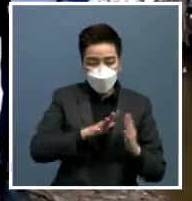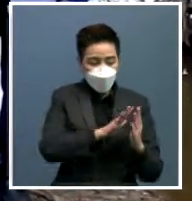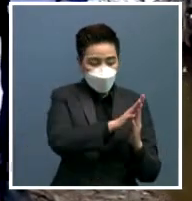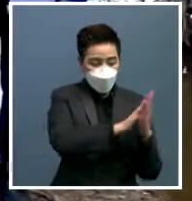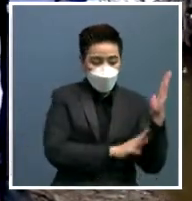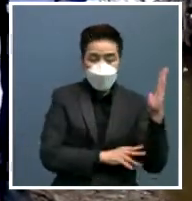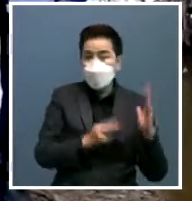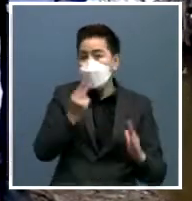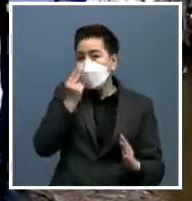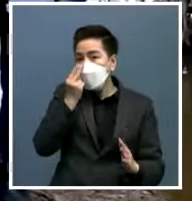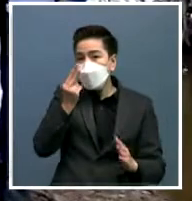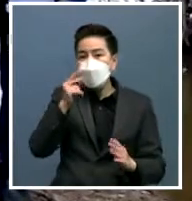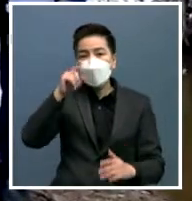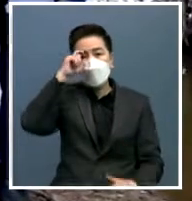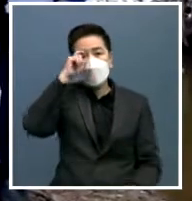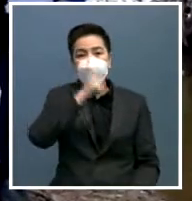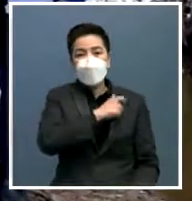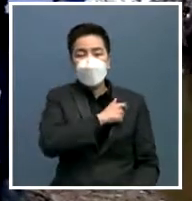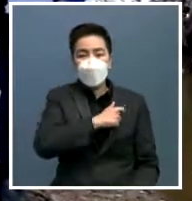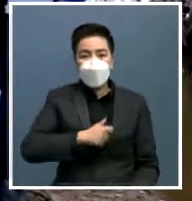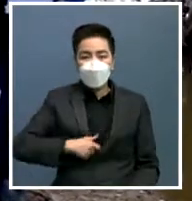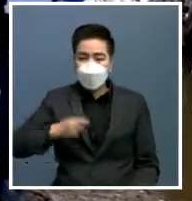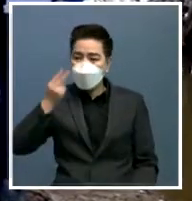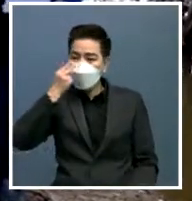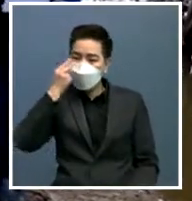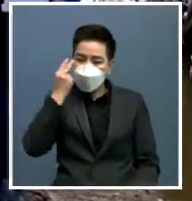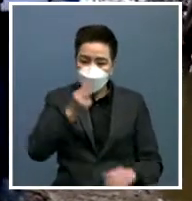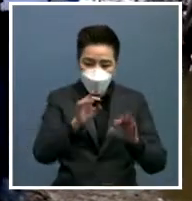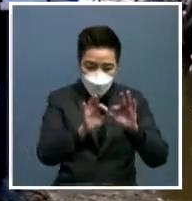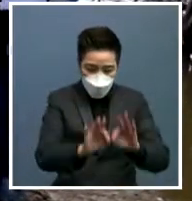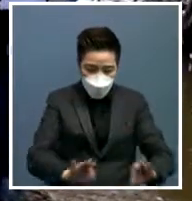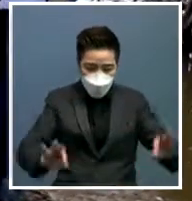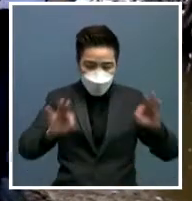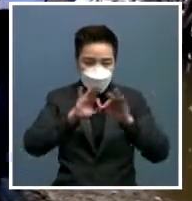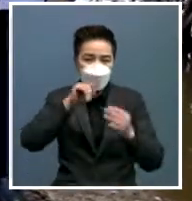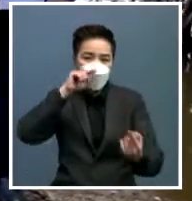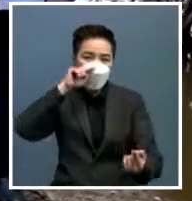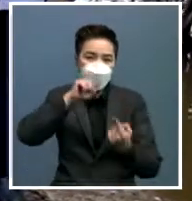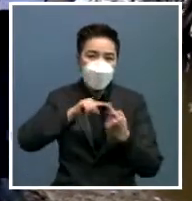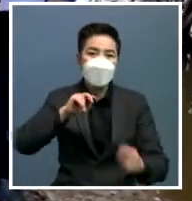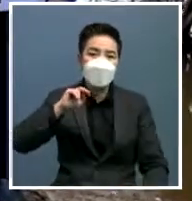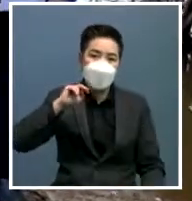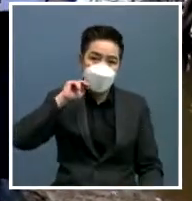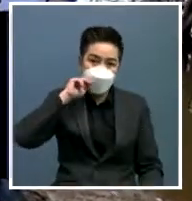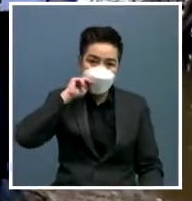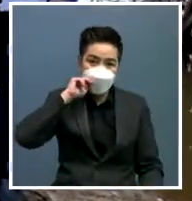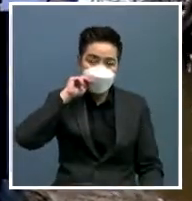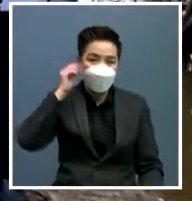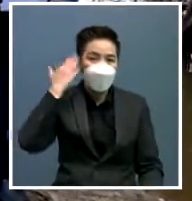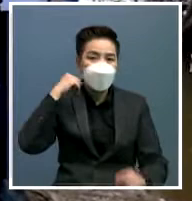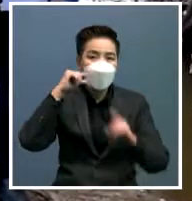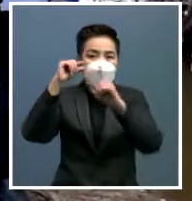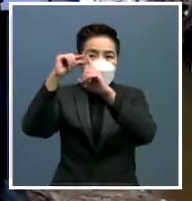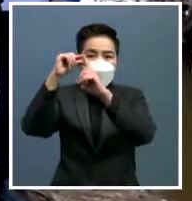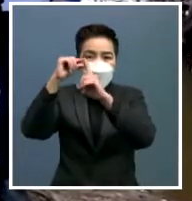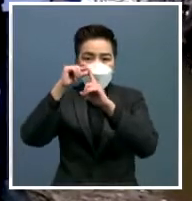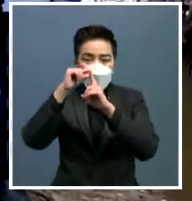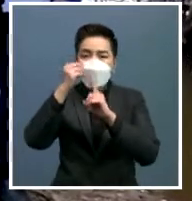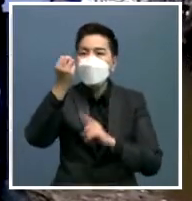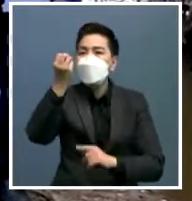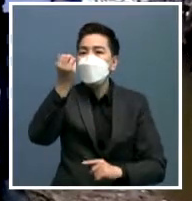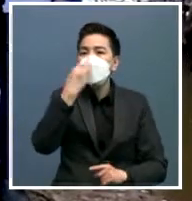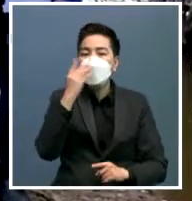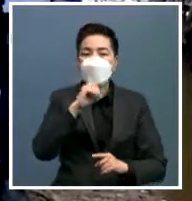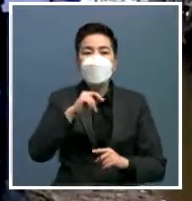วงว่าพระองค์ทรงตระหนักถึงความสำคัญและคุณค่าของทรัพยากรน้ำเป็นอย่างยิ่งดังที่ได้พระราชทานพระราชดำรัสว่